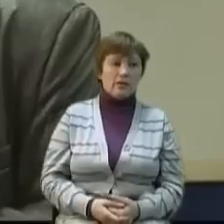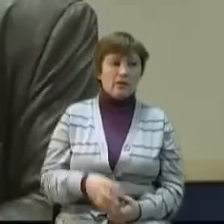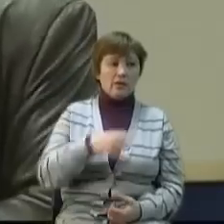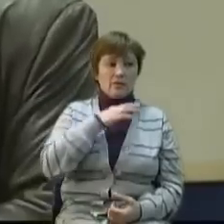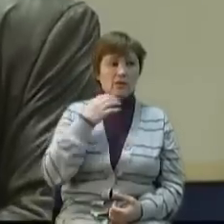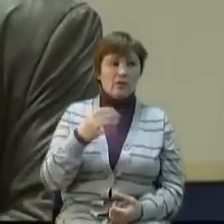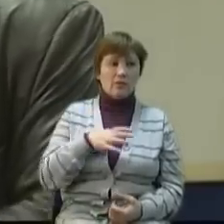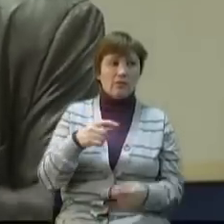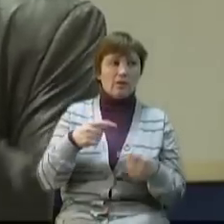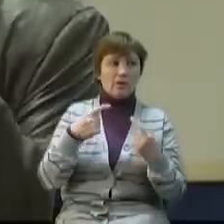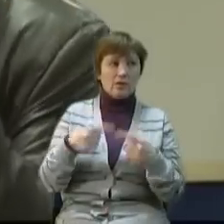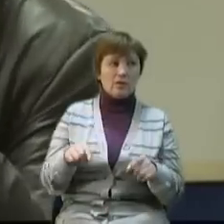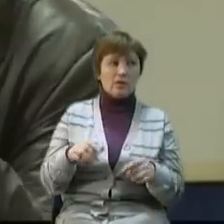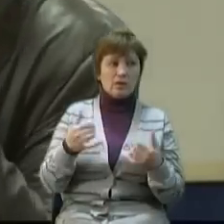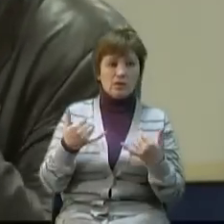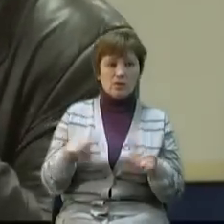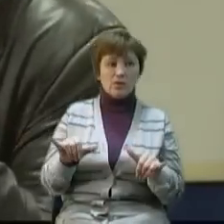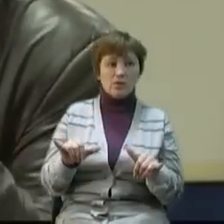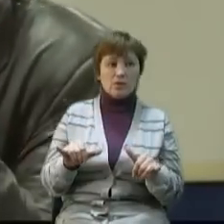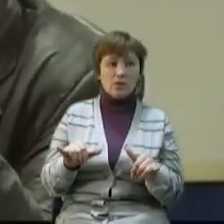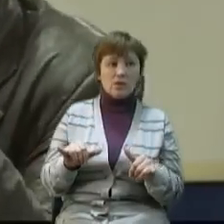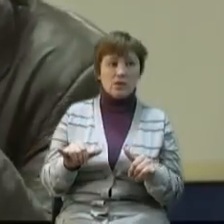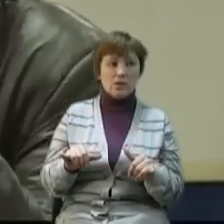других чудес. Но пришло время,